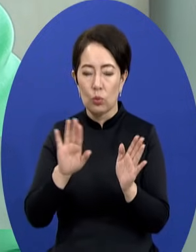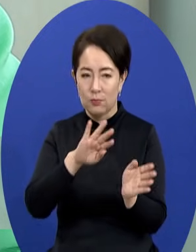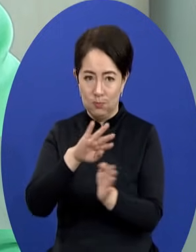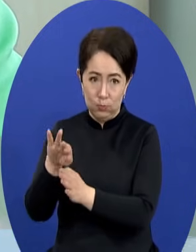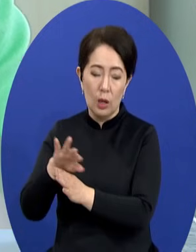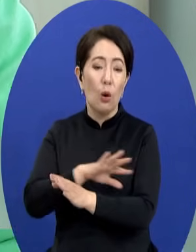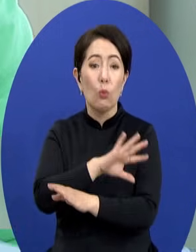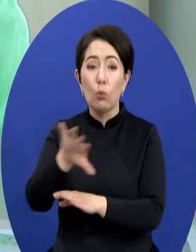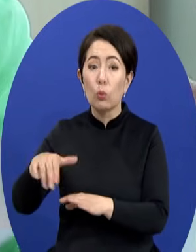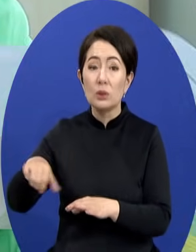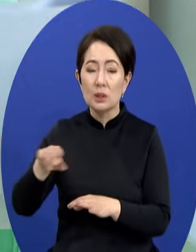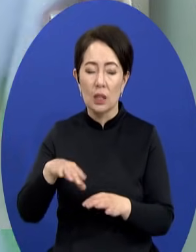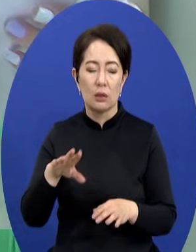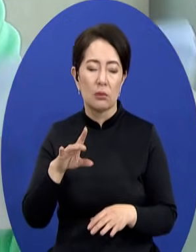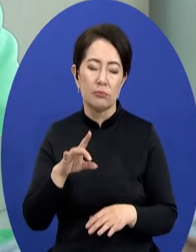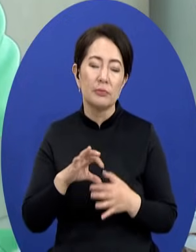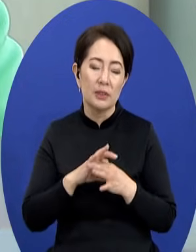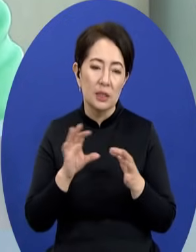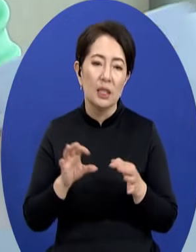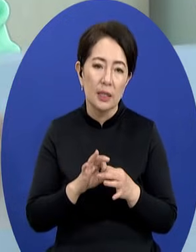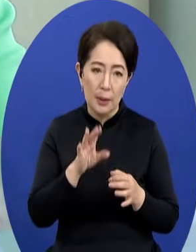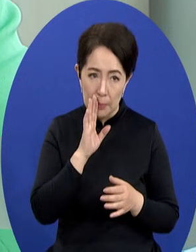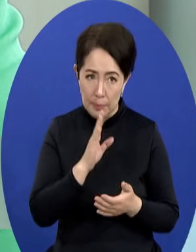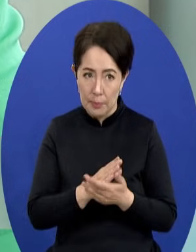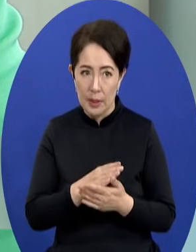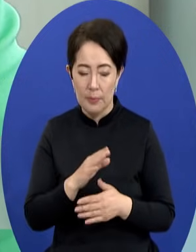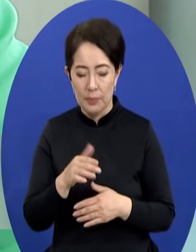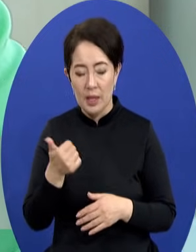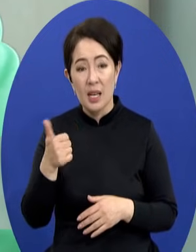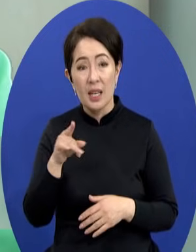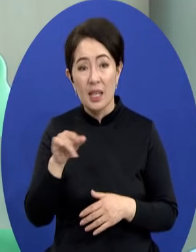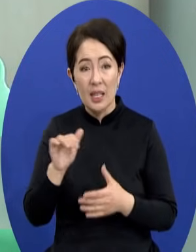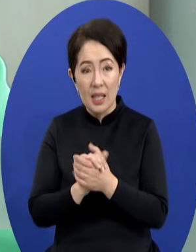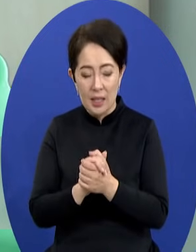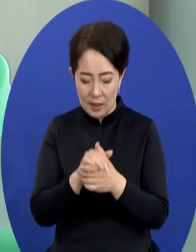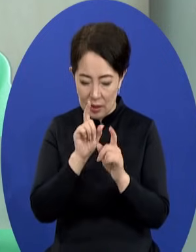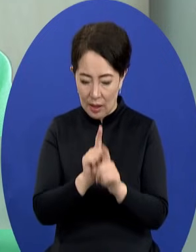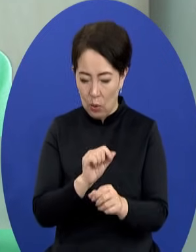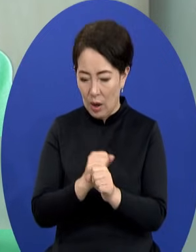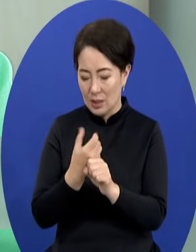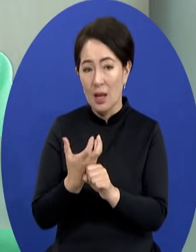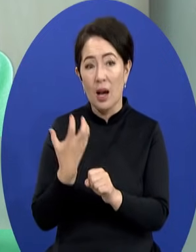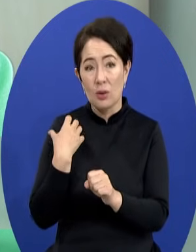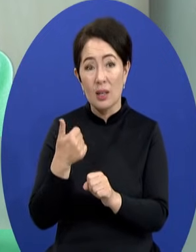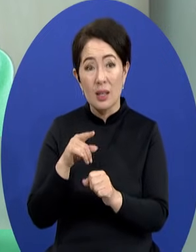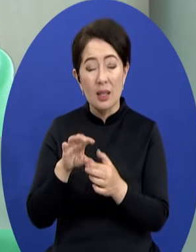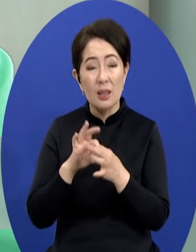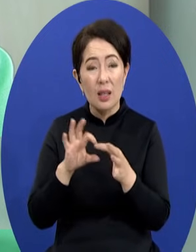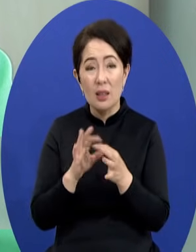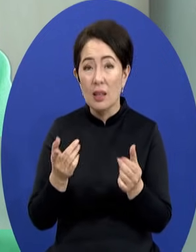бус нь бол ерөнхийдөө бол одоо нэгдээд а бас гэрээгээр бол одоо жишээлбэл хариуцлагын гэрээгээр нэгдсэн аж ахуйн нөхцөд